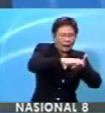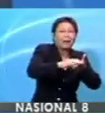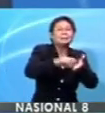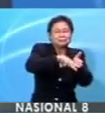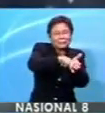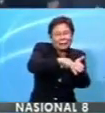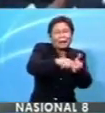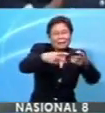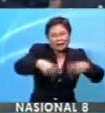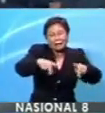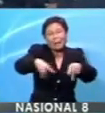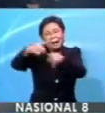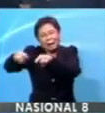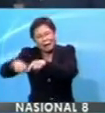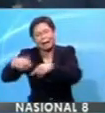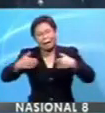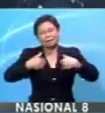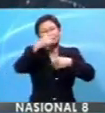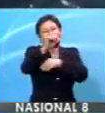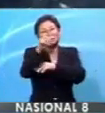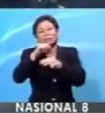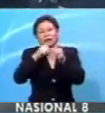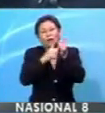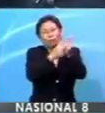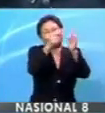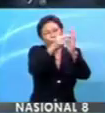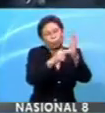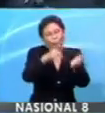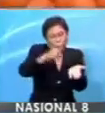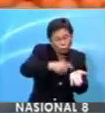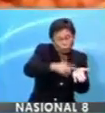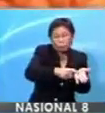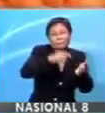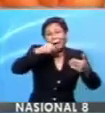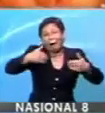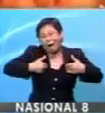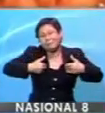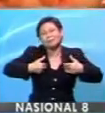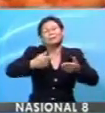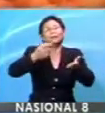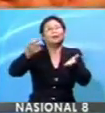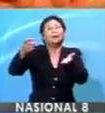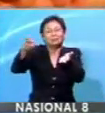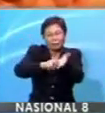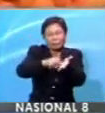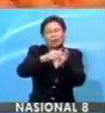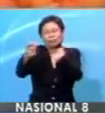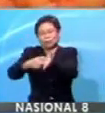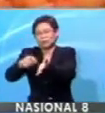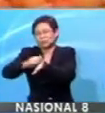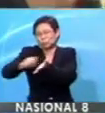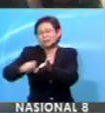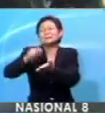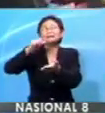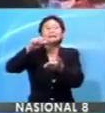nilai kedai serbaa mengenakan GST tidak mengikut undangundang resit tidak Memi nombor pendaftaran dan resit yang ditulis tangan